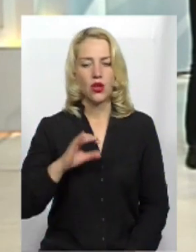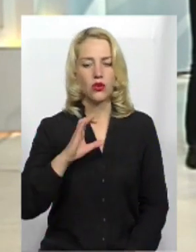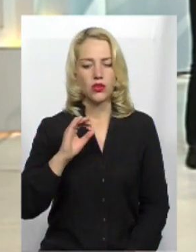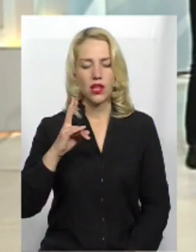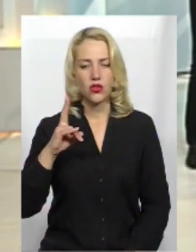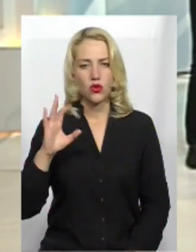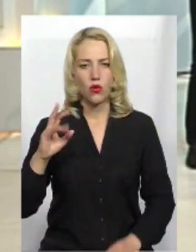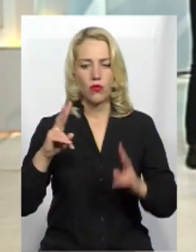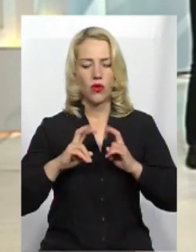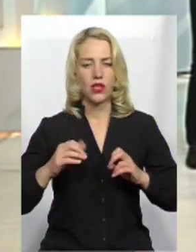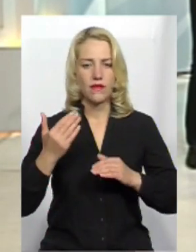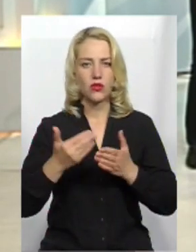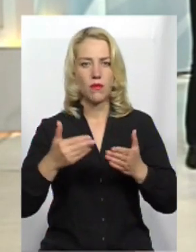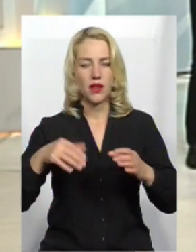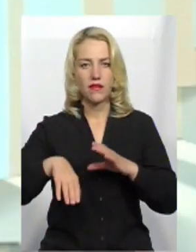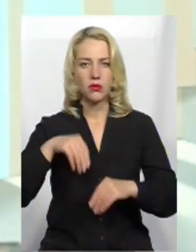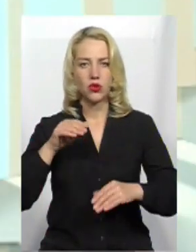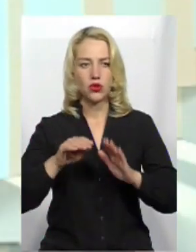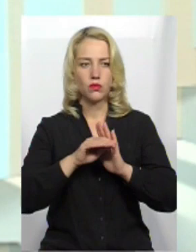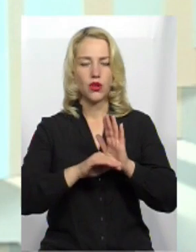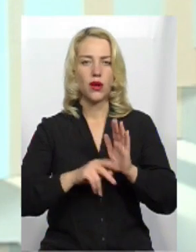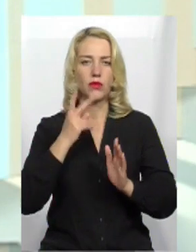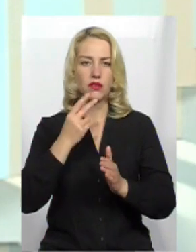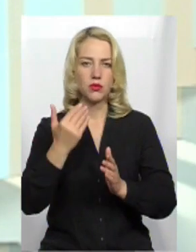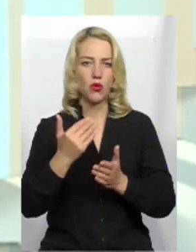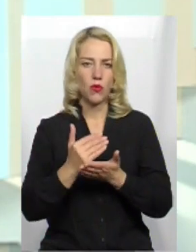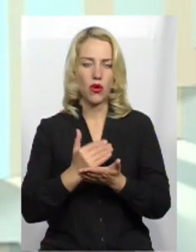проаналізував вашу передвиборчу програму. Дивімось його